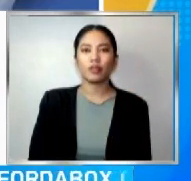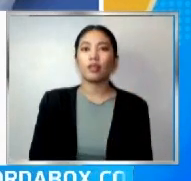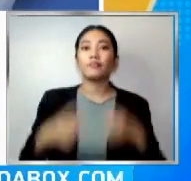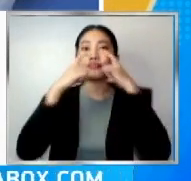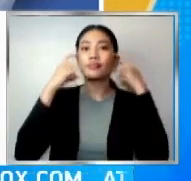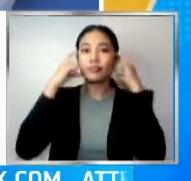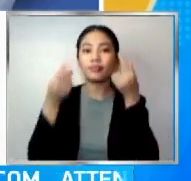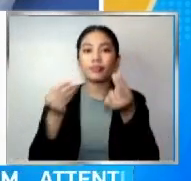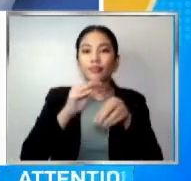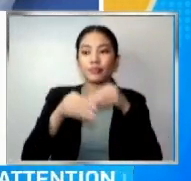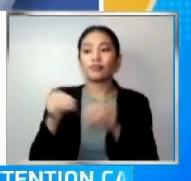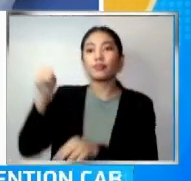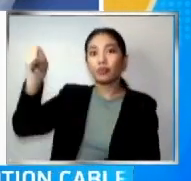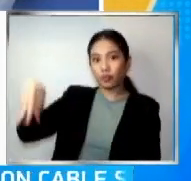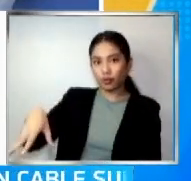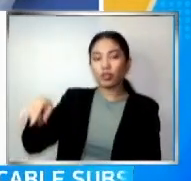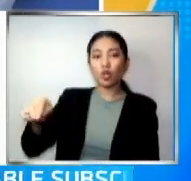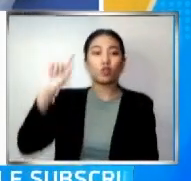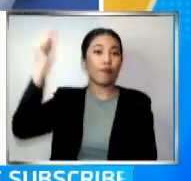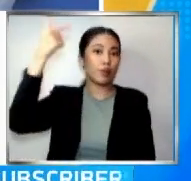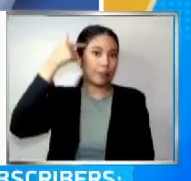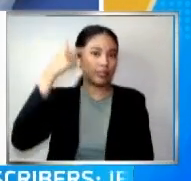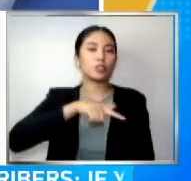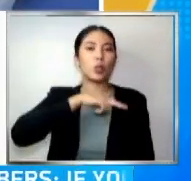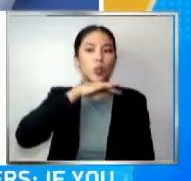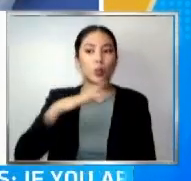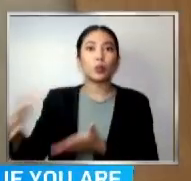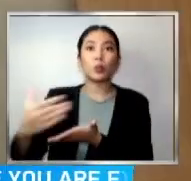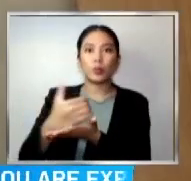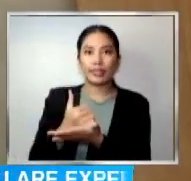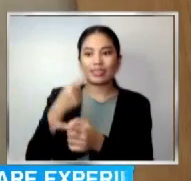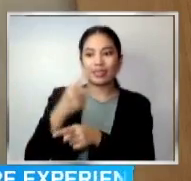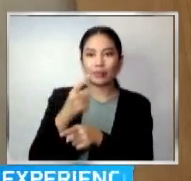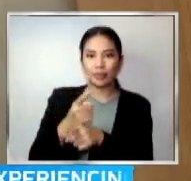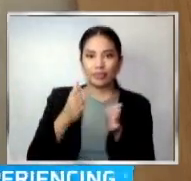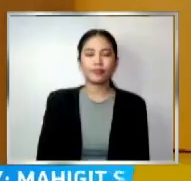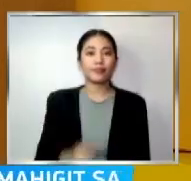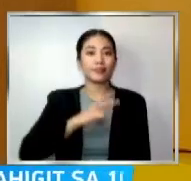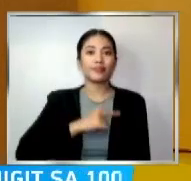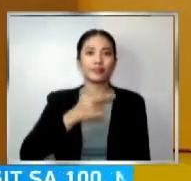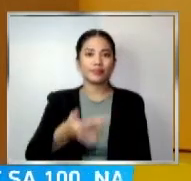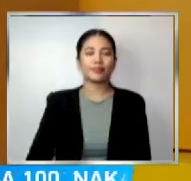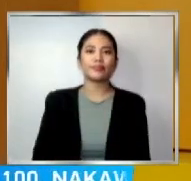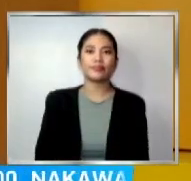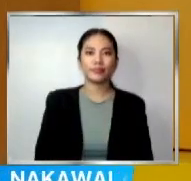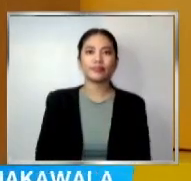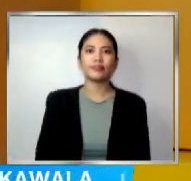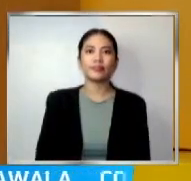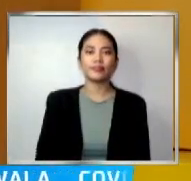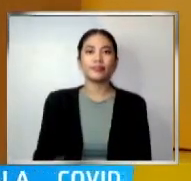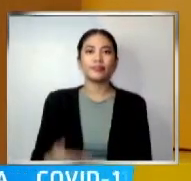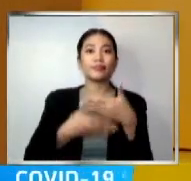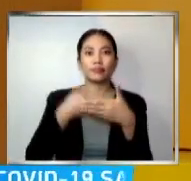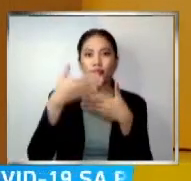local government will be collecting this garbage bin, so proper disposal into our landfills. Sa pagdinig naman ng Senado ukol